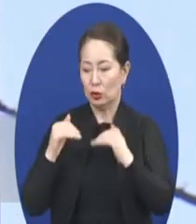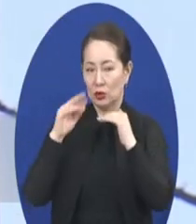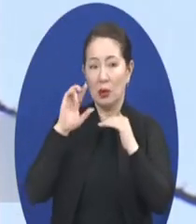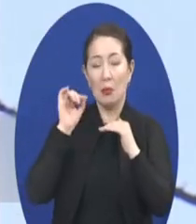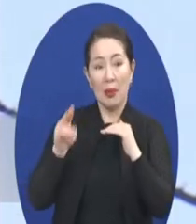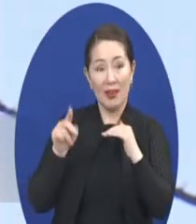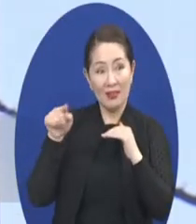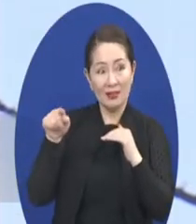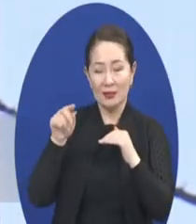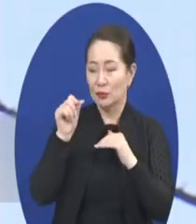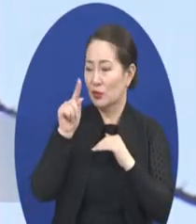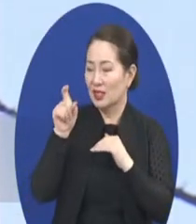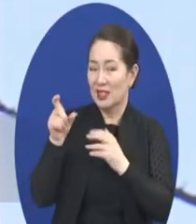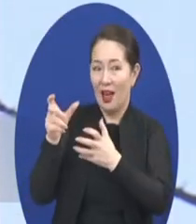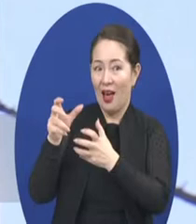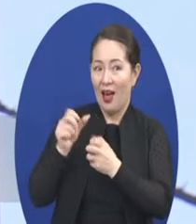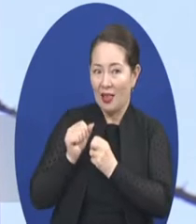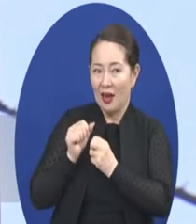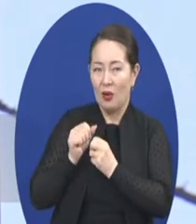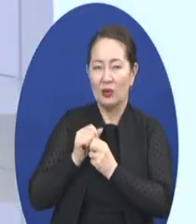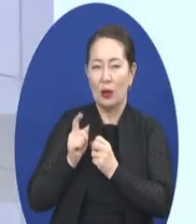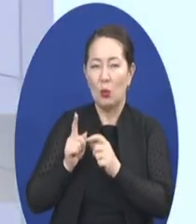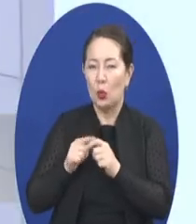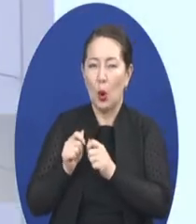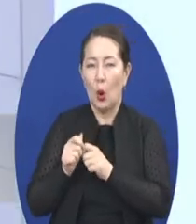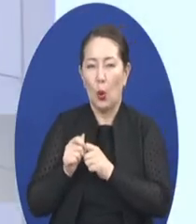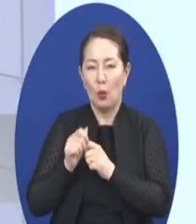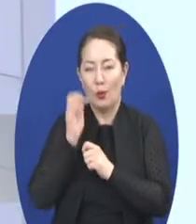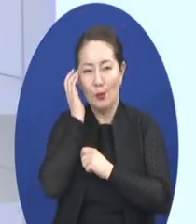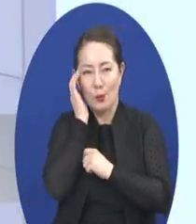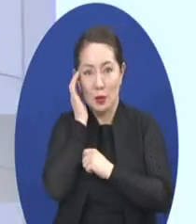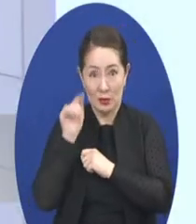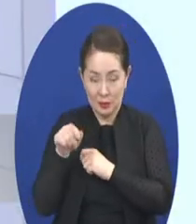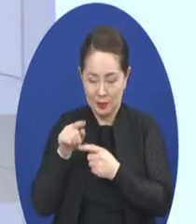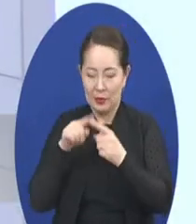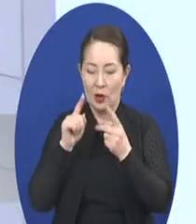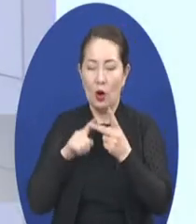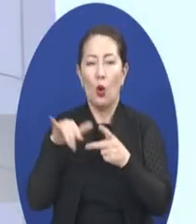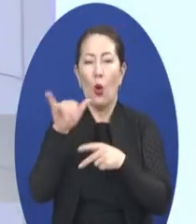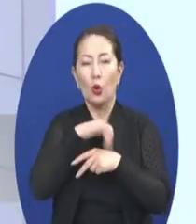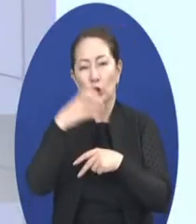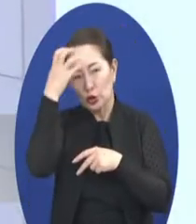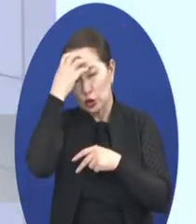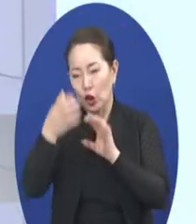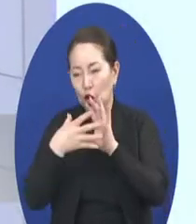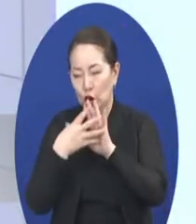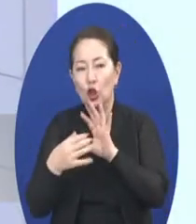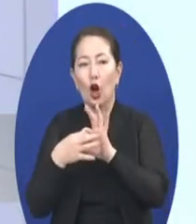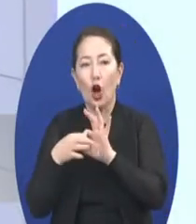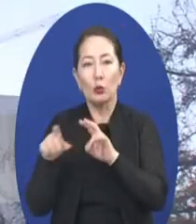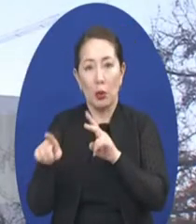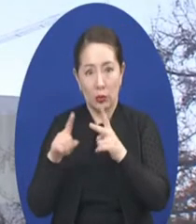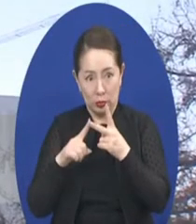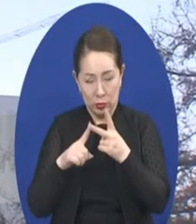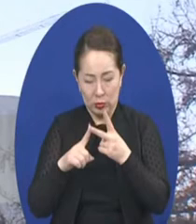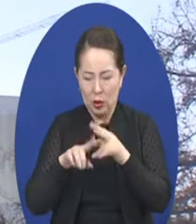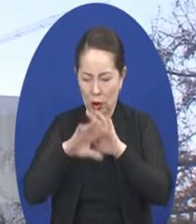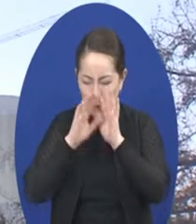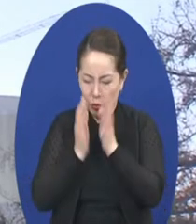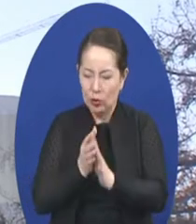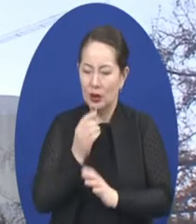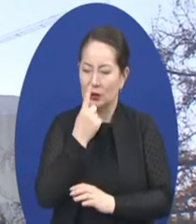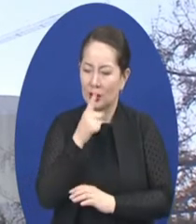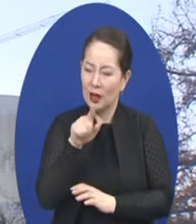Хөгжлийн банкнаас зээл авахдаа анханасаа буцааж төлөх бодолгүй авсан эсвэл улс төрчдийн нөлөө орсон гэд нийтдээ 1.7 ихнээ